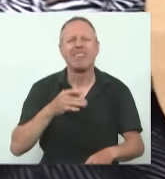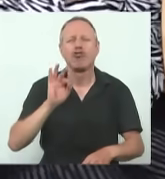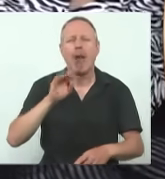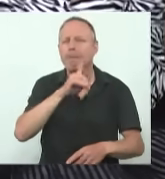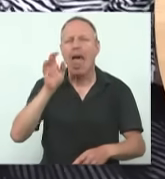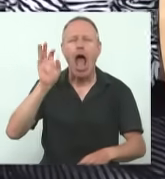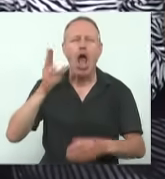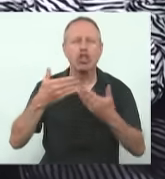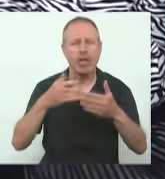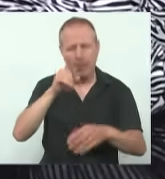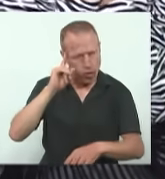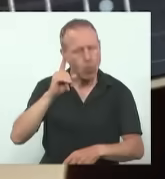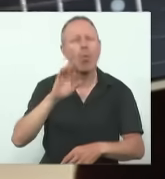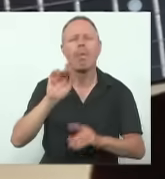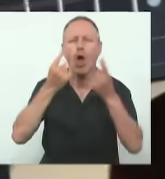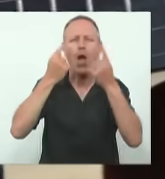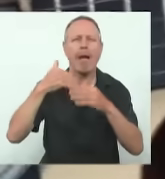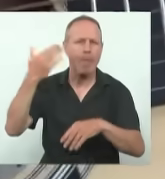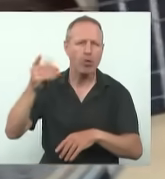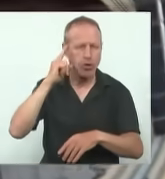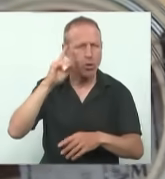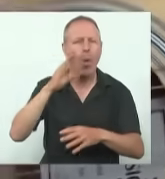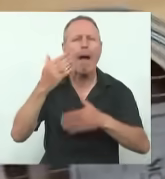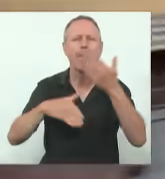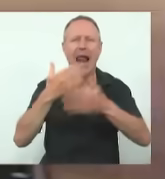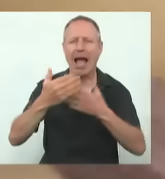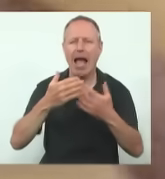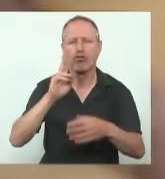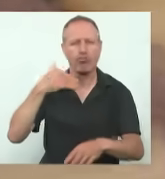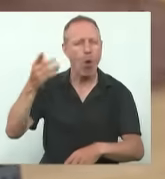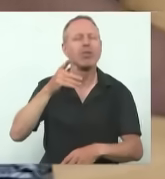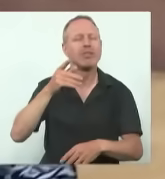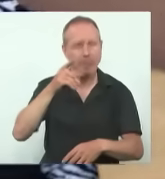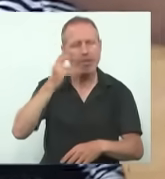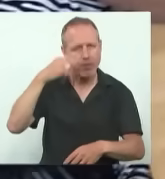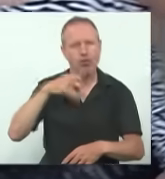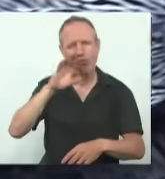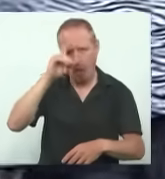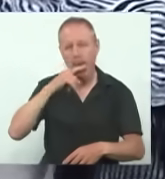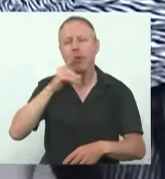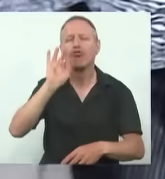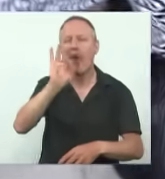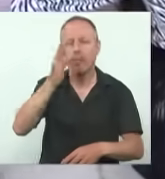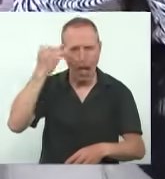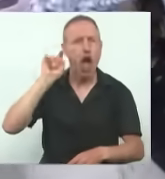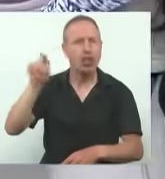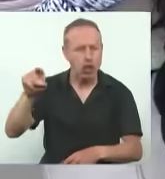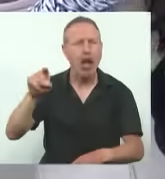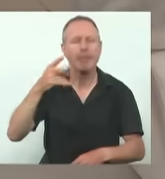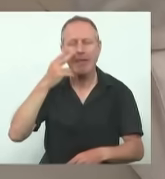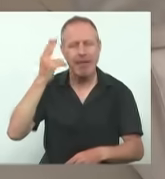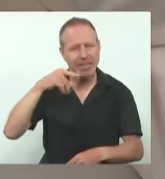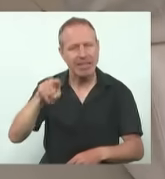בחוץ, והם יבינו כמה בלגן יש בחוץ. ואם הם יבינו שאבא שלהם היה שם והבין את זה, וראה את זה, אני חושב שזה יכול לתת להם